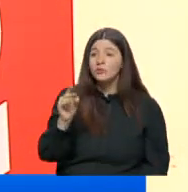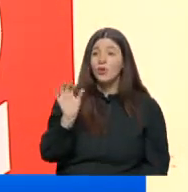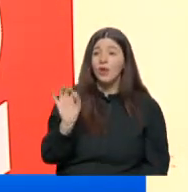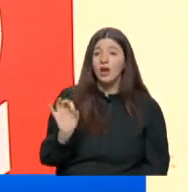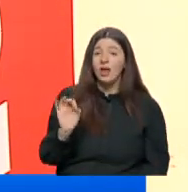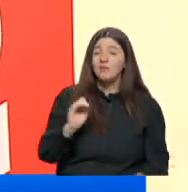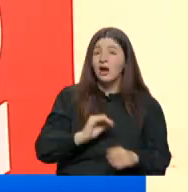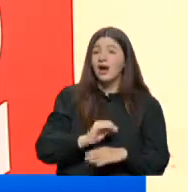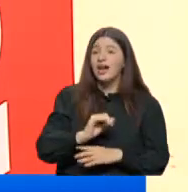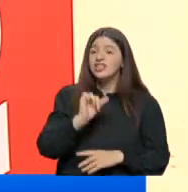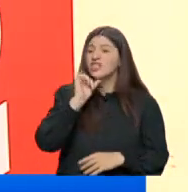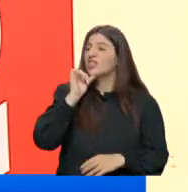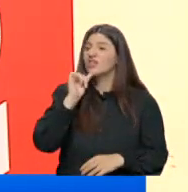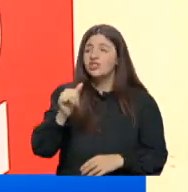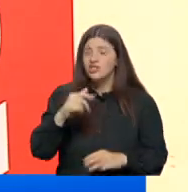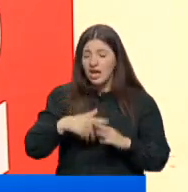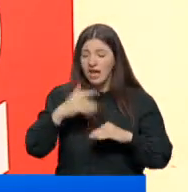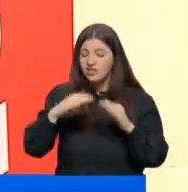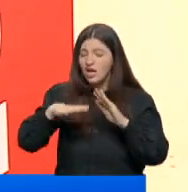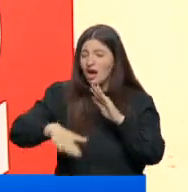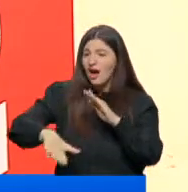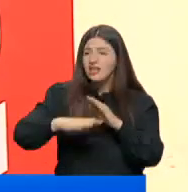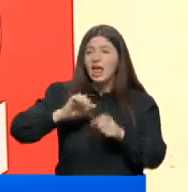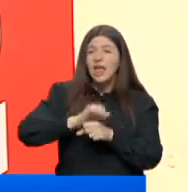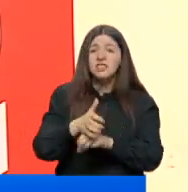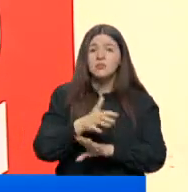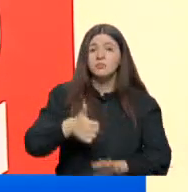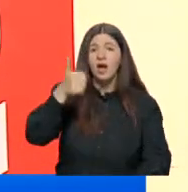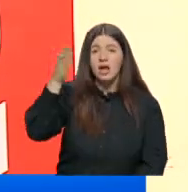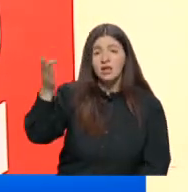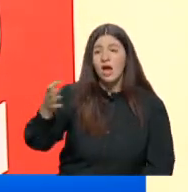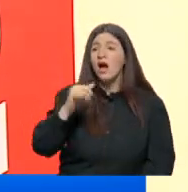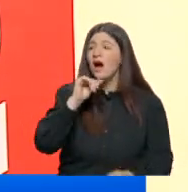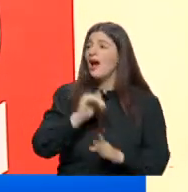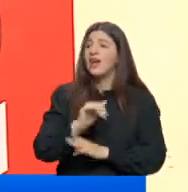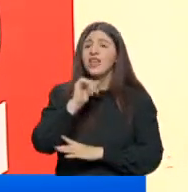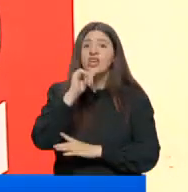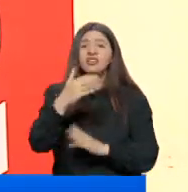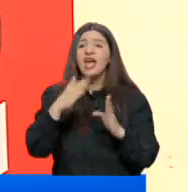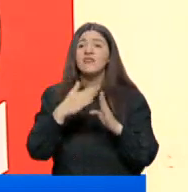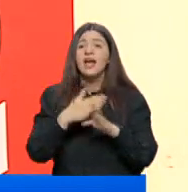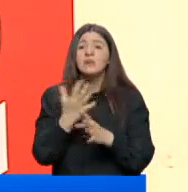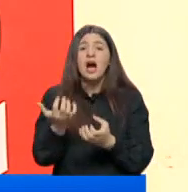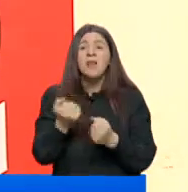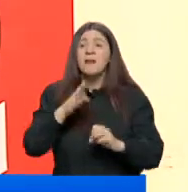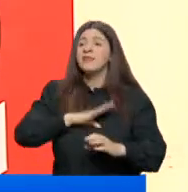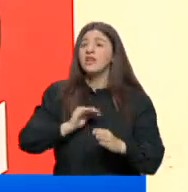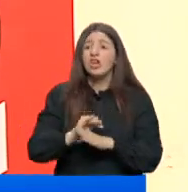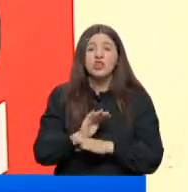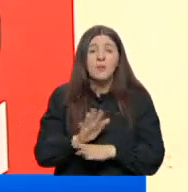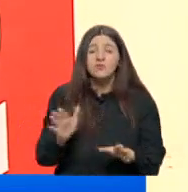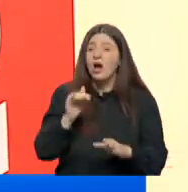önemli. Hayatında hiç enflasyon altında ezilmemiş Bakan Nebati. Hayatında hiç işte evine ekmek alamama derdi